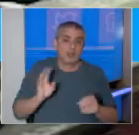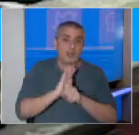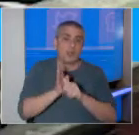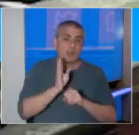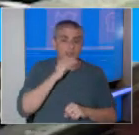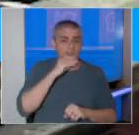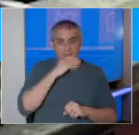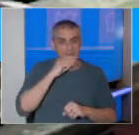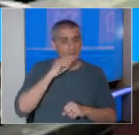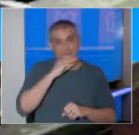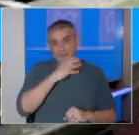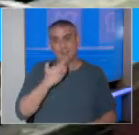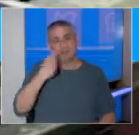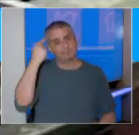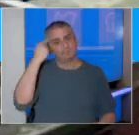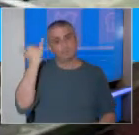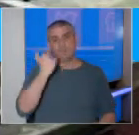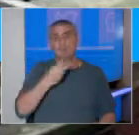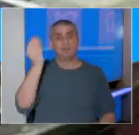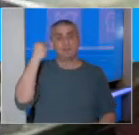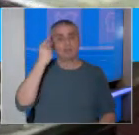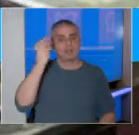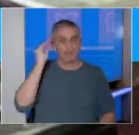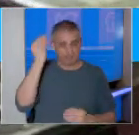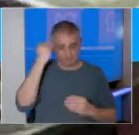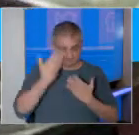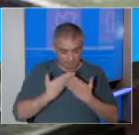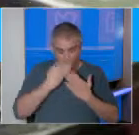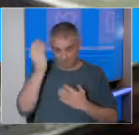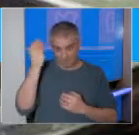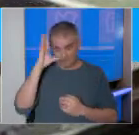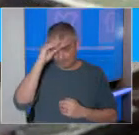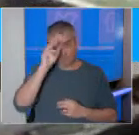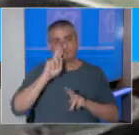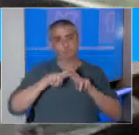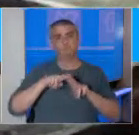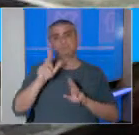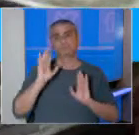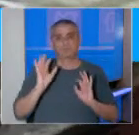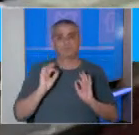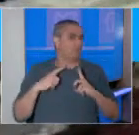לחיינו, הרב קניבסקי היה בקו שתלמודי התורה לבנים צריכים להישאר. מבחינתו, הוא חי את זה